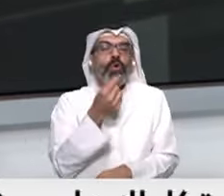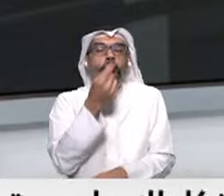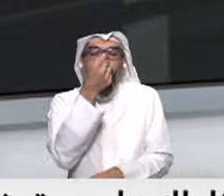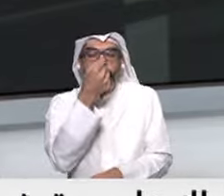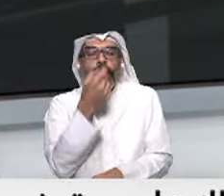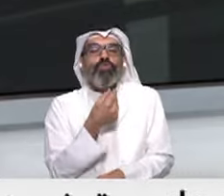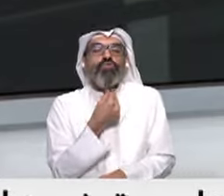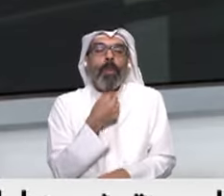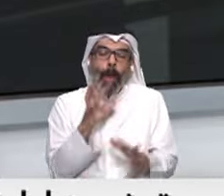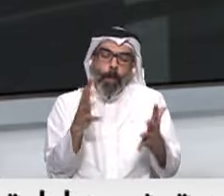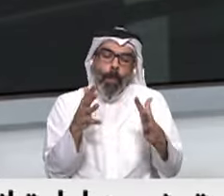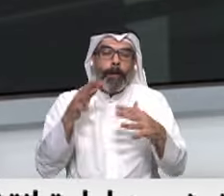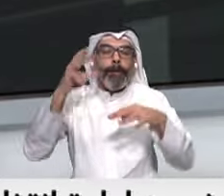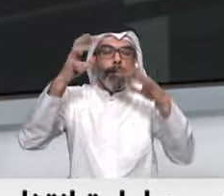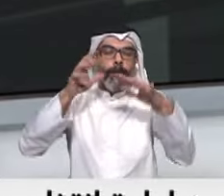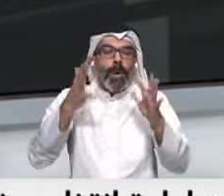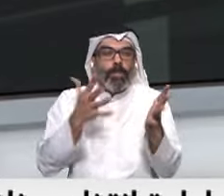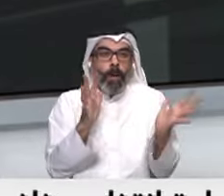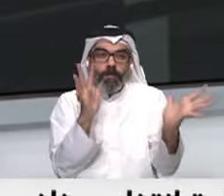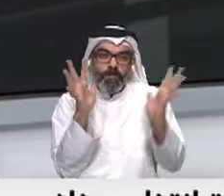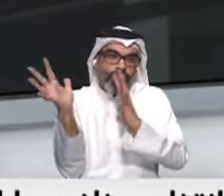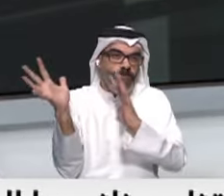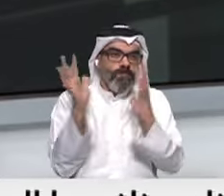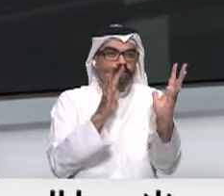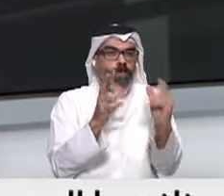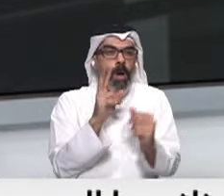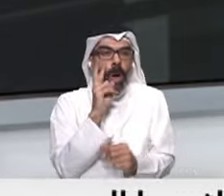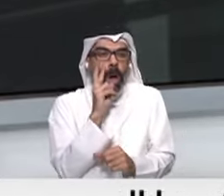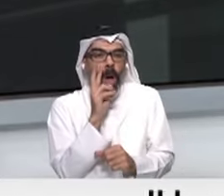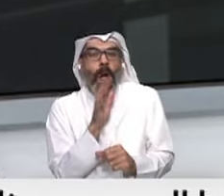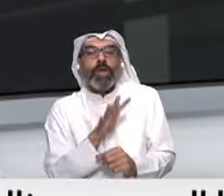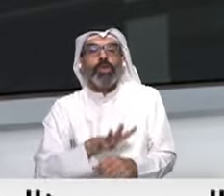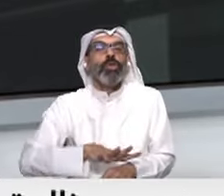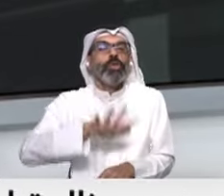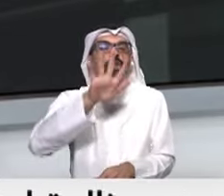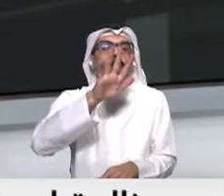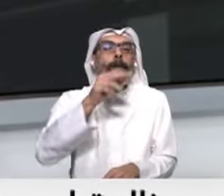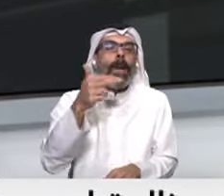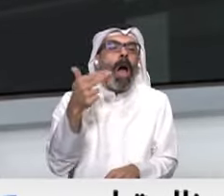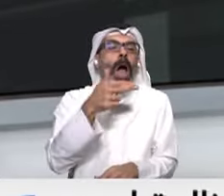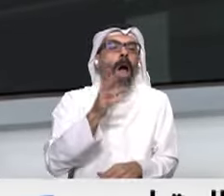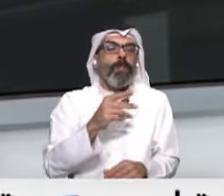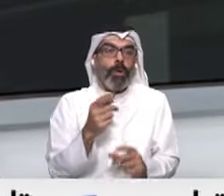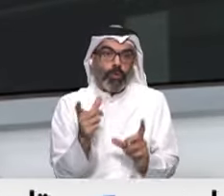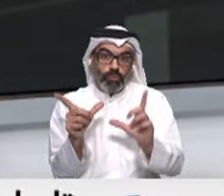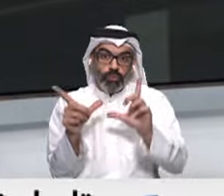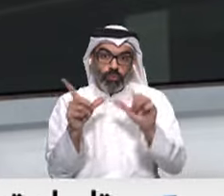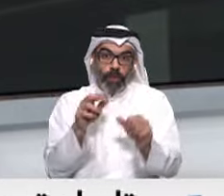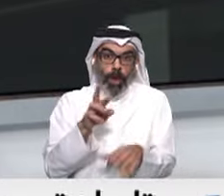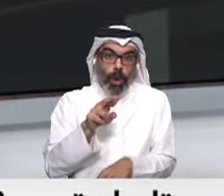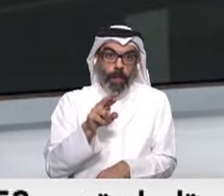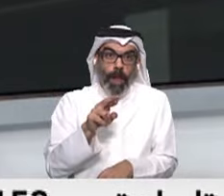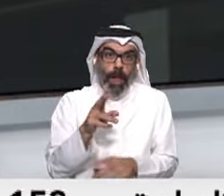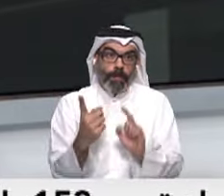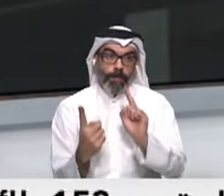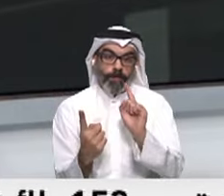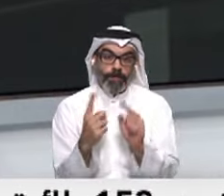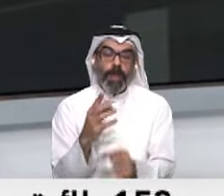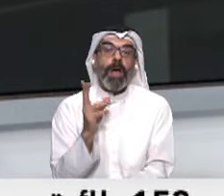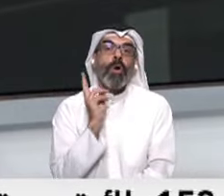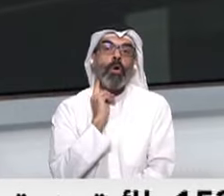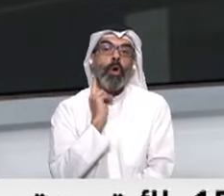والهوا الكوس راح يستمر ويانا ويقلب الى شمالي غربي باذن الله مع بدايه الاسبوع المقبل في يوم الاحد وتبدي نسب الرطوبه